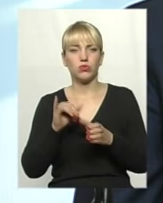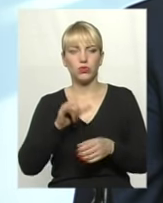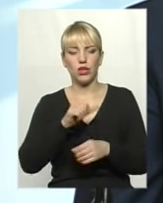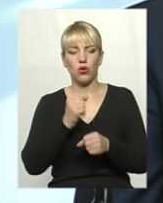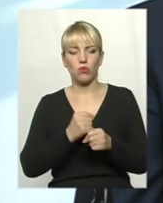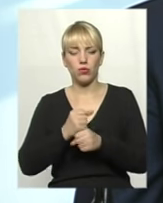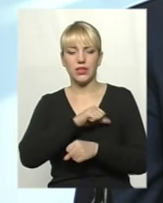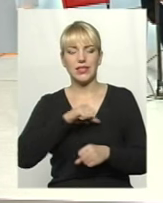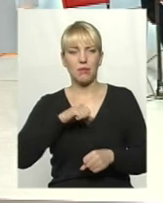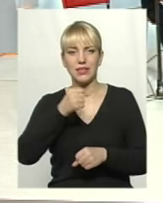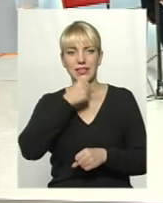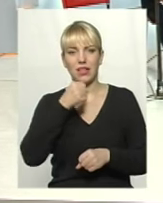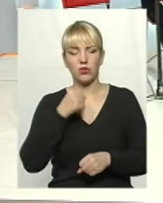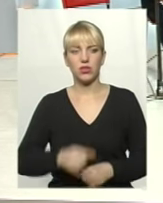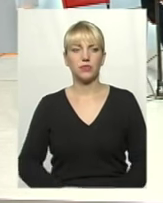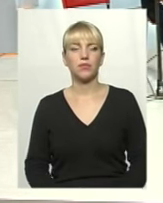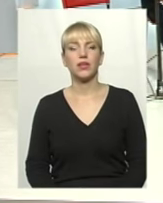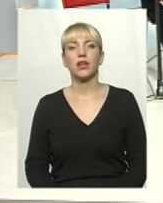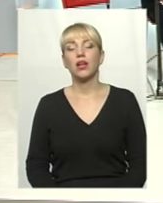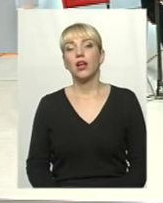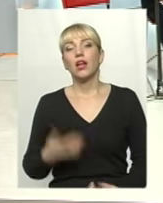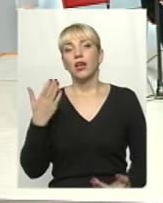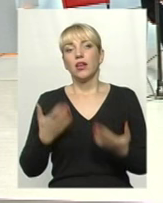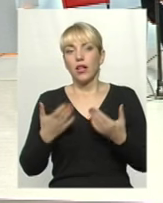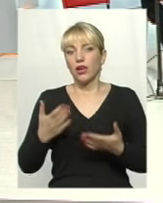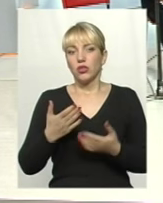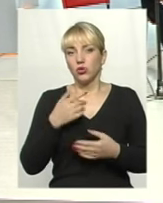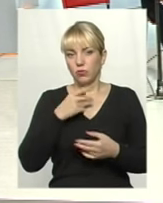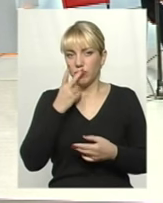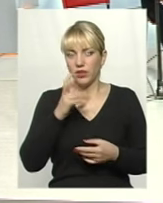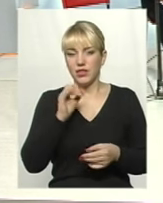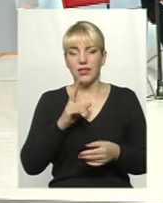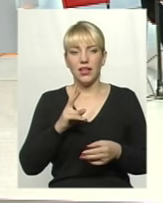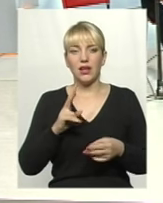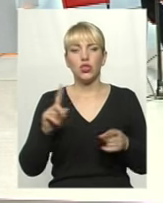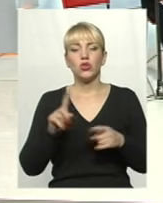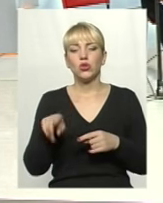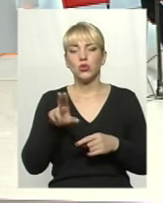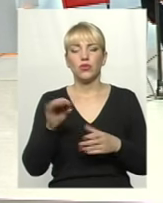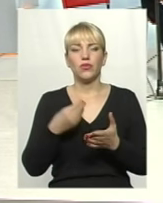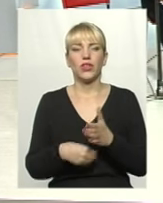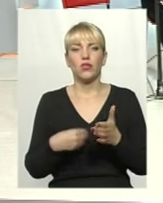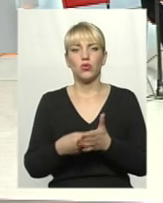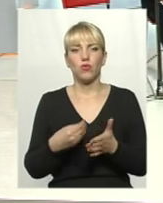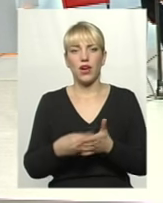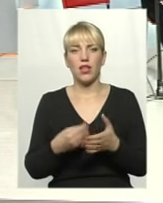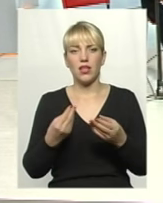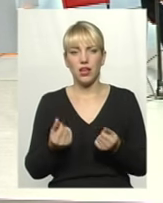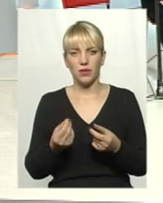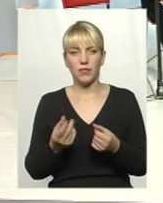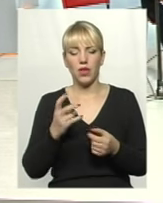старост. Віро Іванівно, скажіть, будь ласка, якщо поглянути загалом на картину щодо фінансування